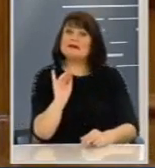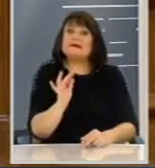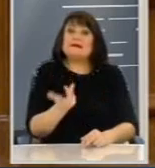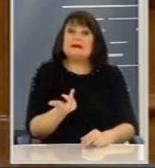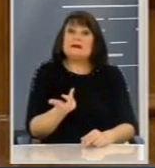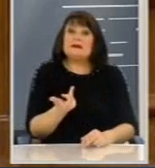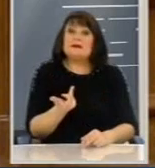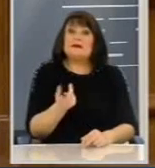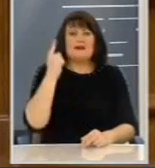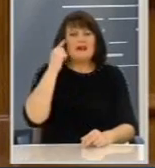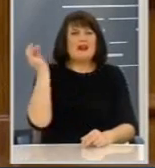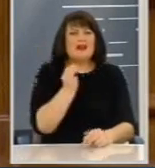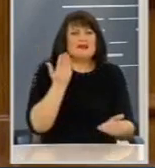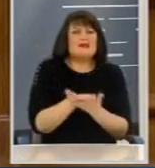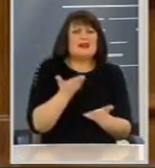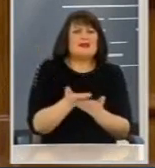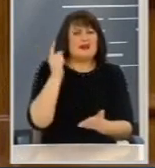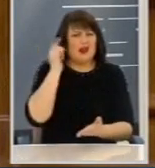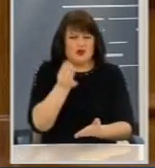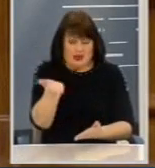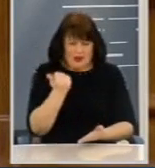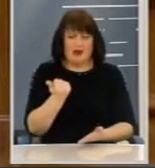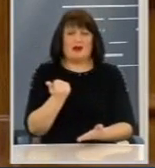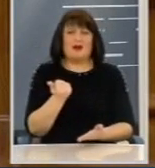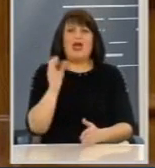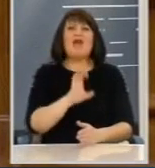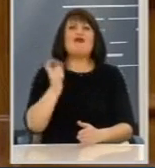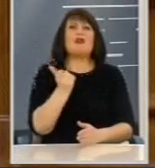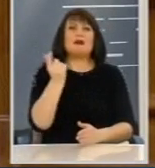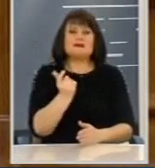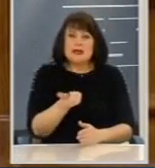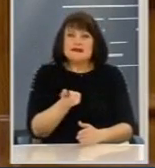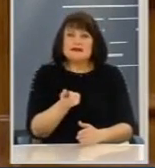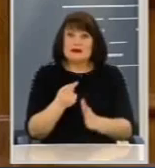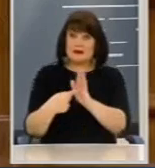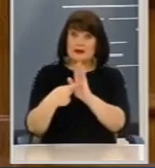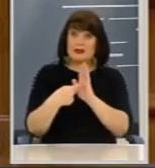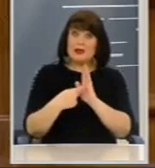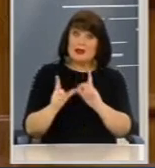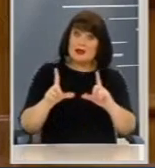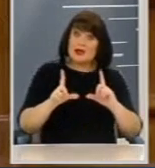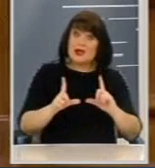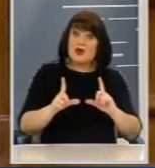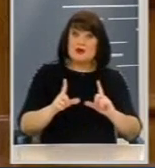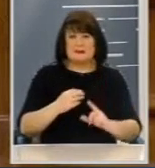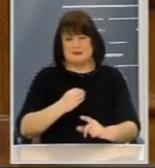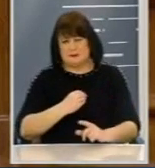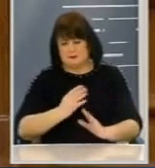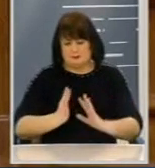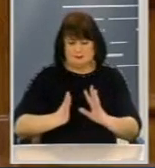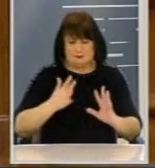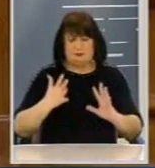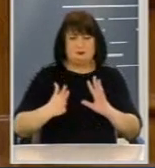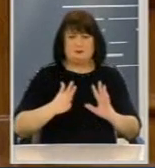με τις παράλογες απαιτήσεις των δανειστών, αλλά να παρουσιάζει την εικόνα ενός μεμψίμηρου